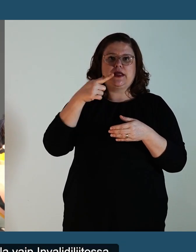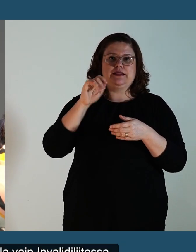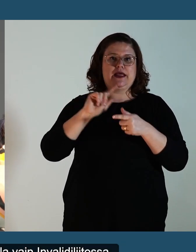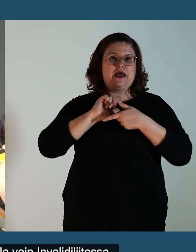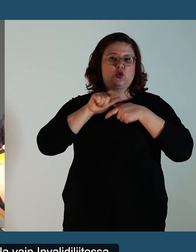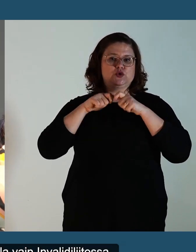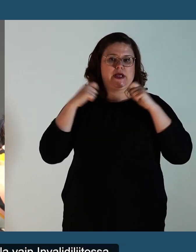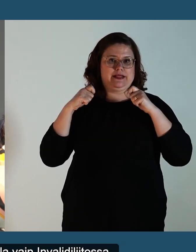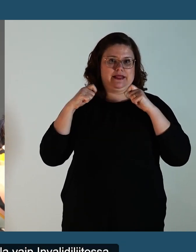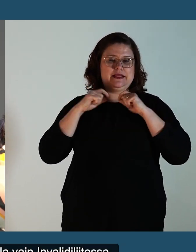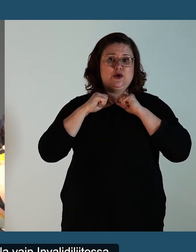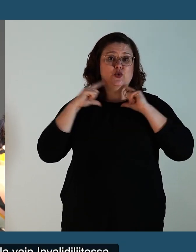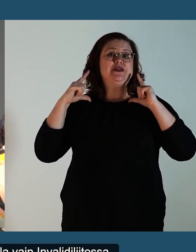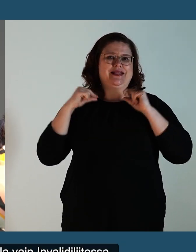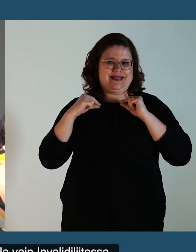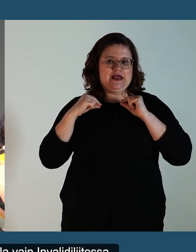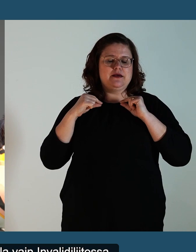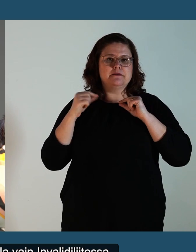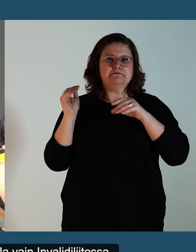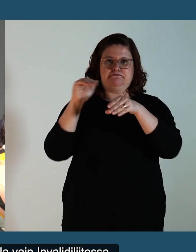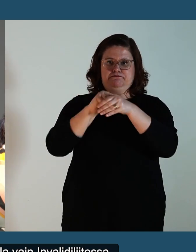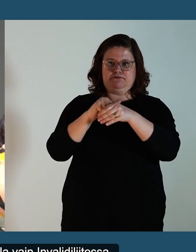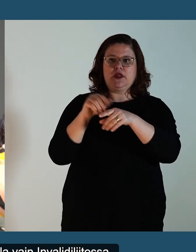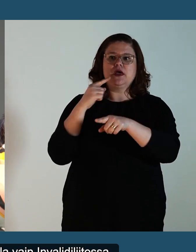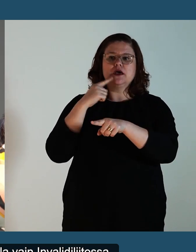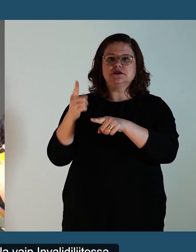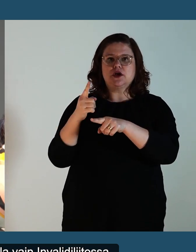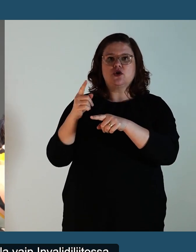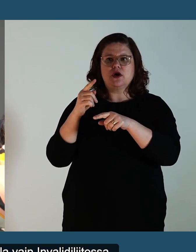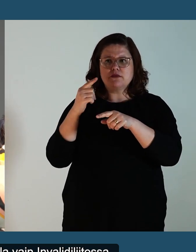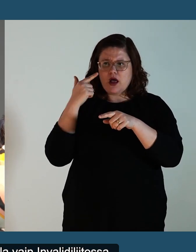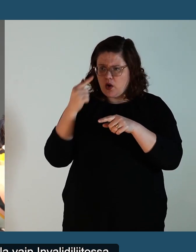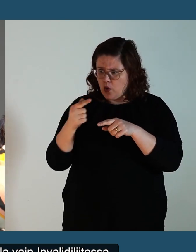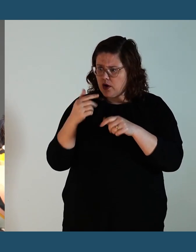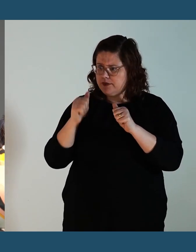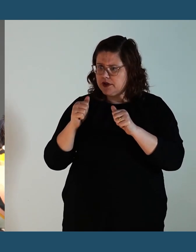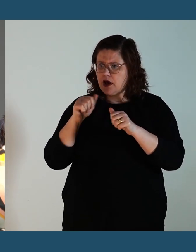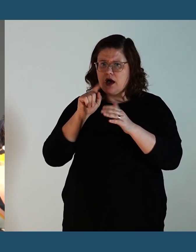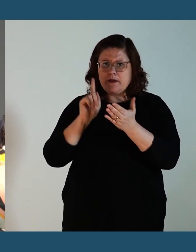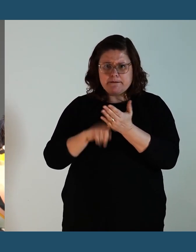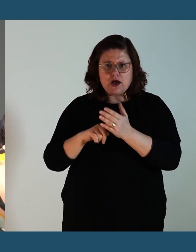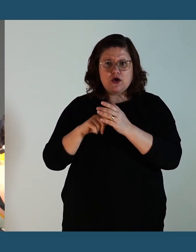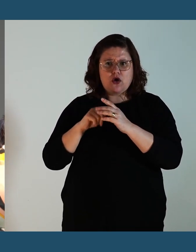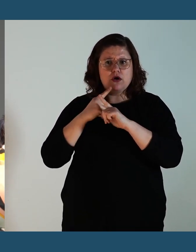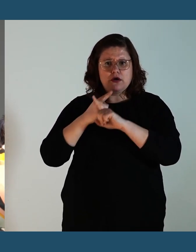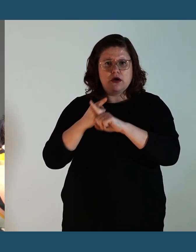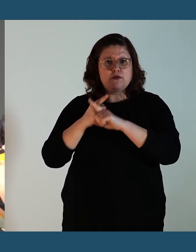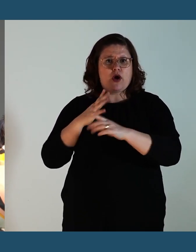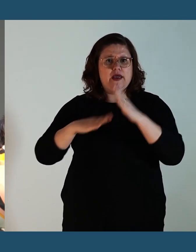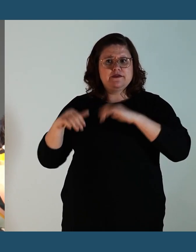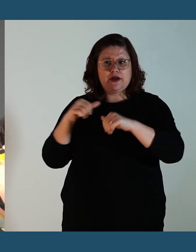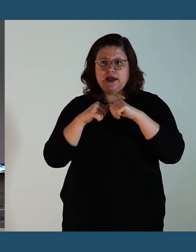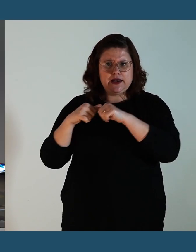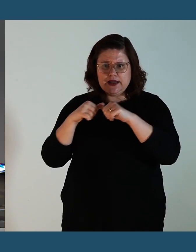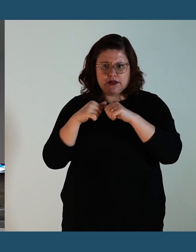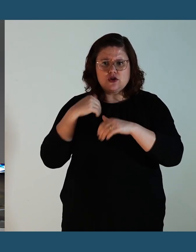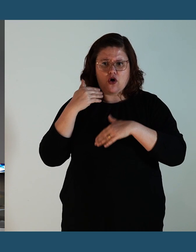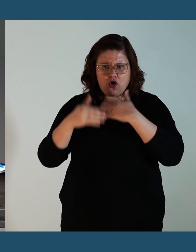ja he itsekin kertoivat, että he pitkään ajattelivat, että heidän pitää aina olla vain invalidiliitossa. Kunnes se huomioi, että kyllä saa